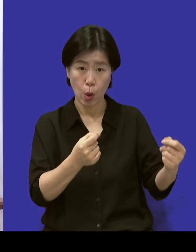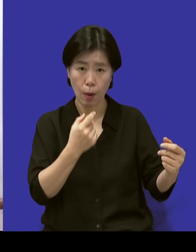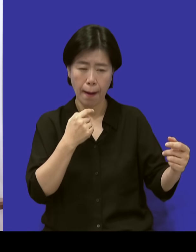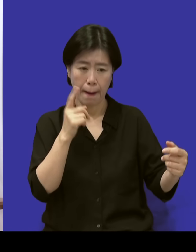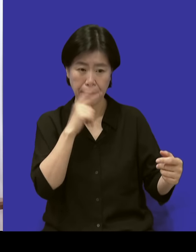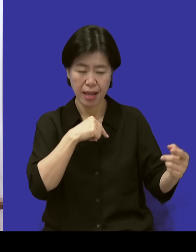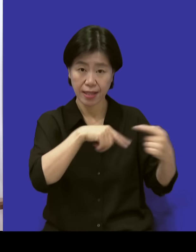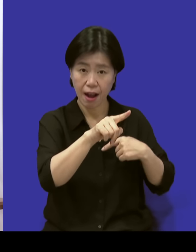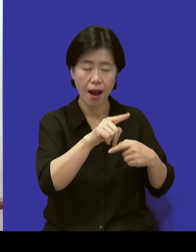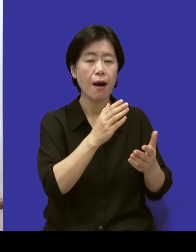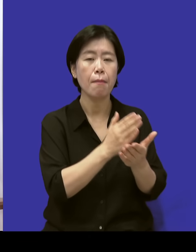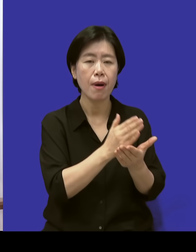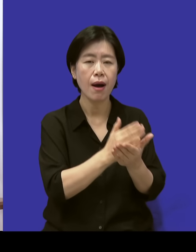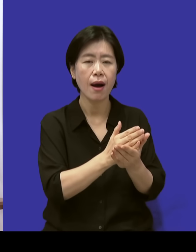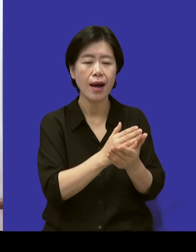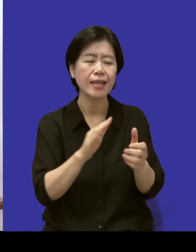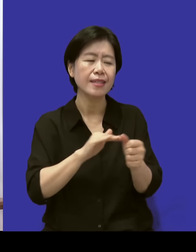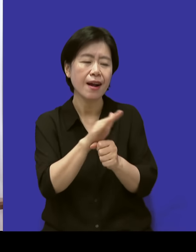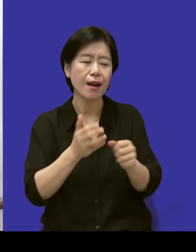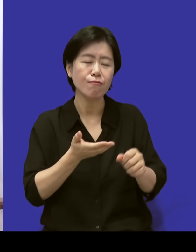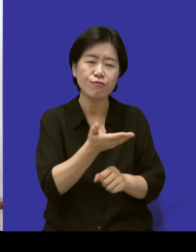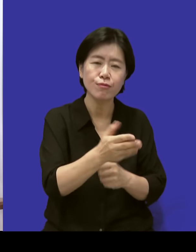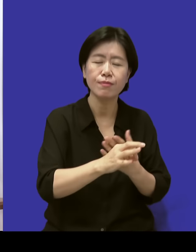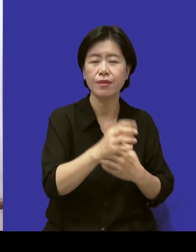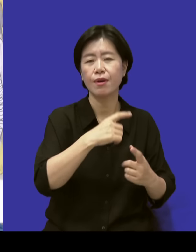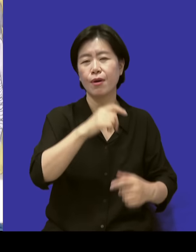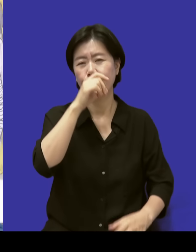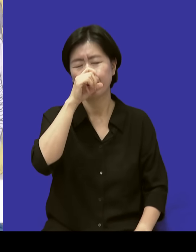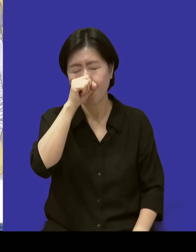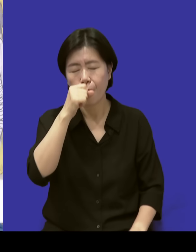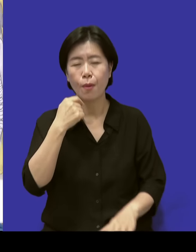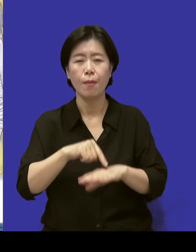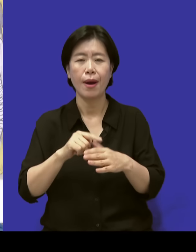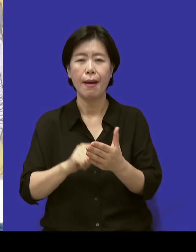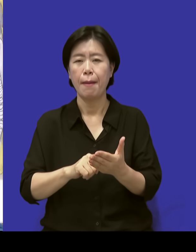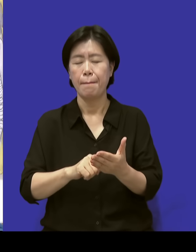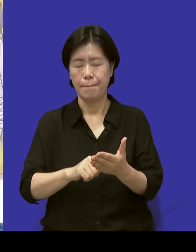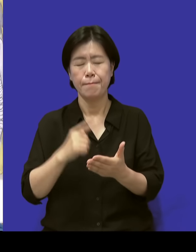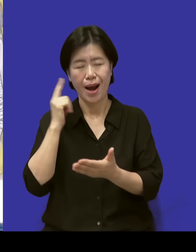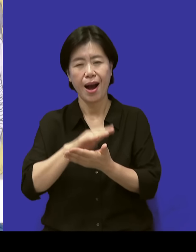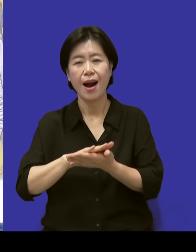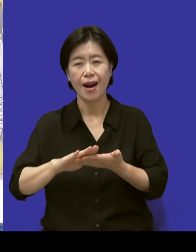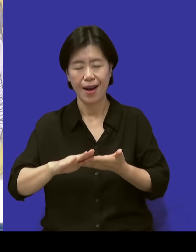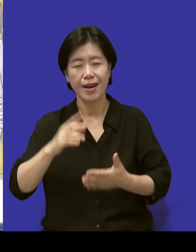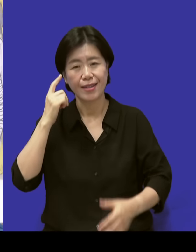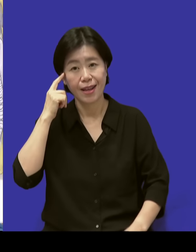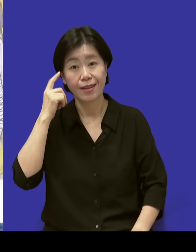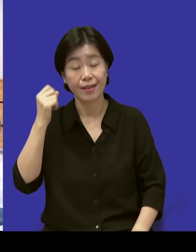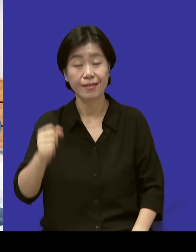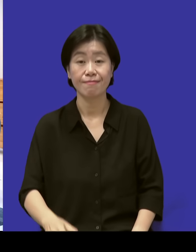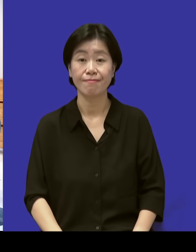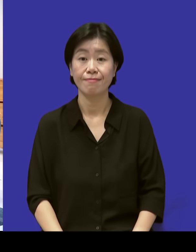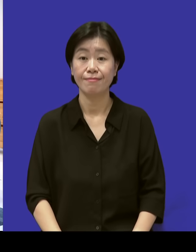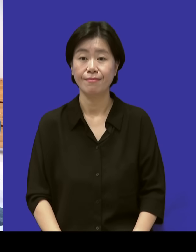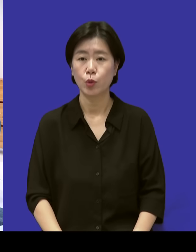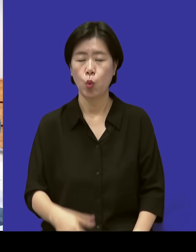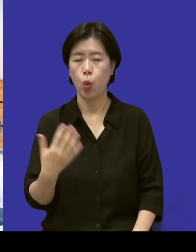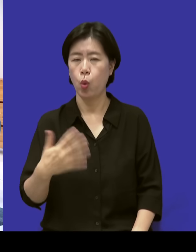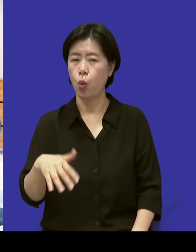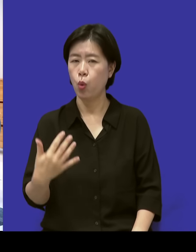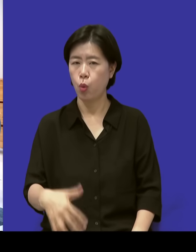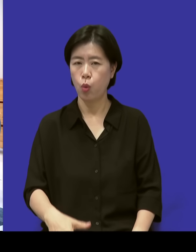편하다. 이런 생각이 많이 들어가지고 그때부터는 이제 화살이 날라가도 하트로 만들려고 노력을 하고 있습니다. 대단하시네요.